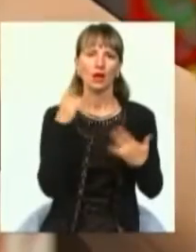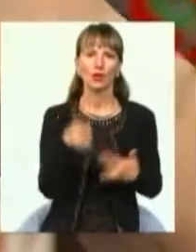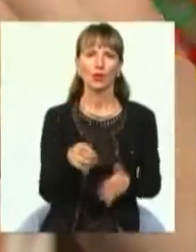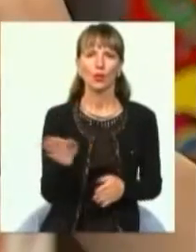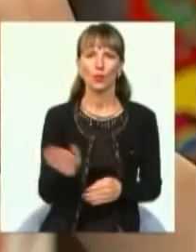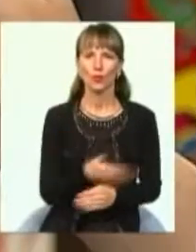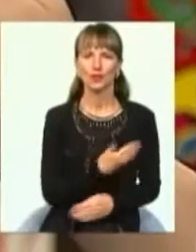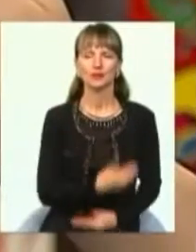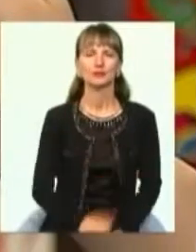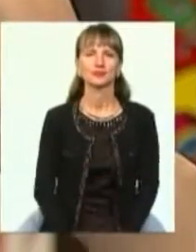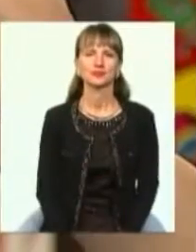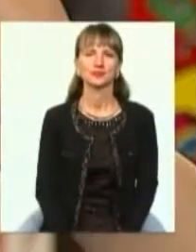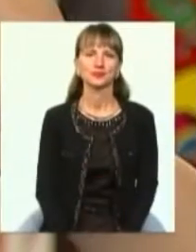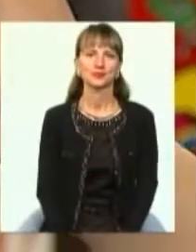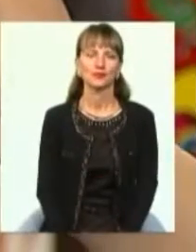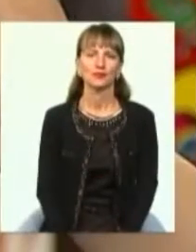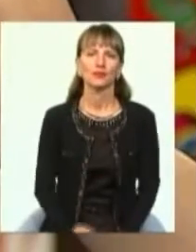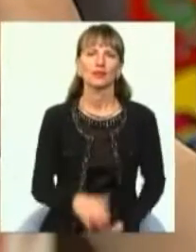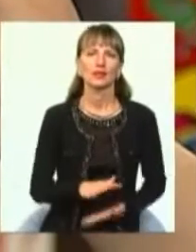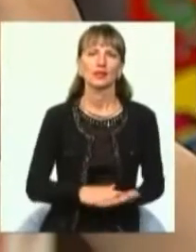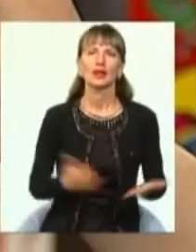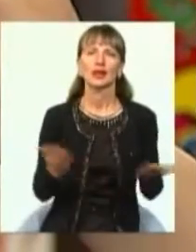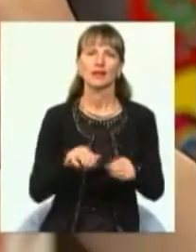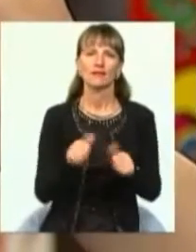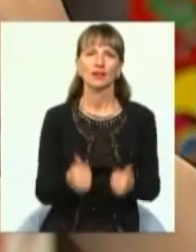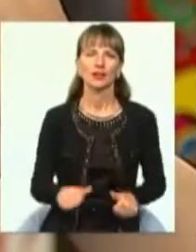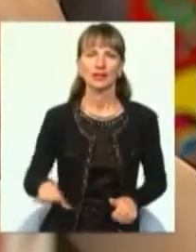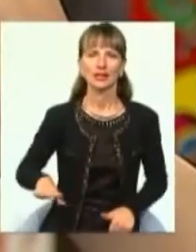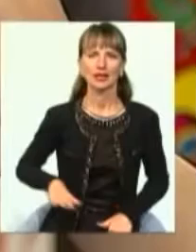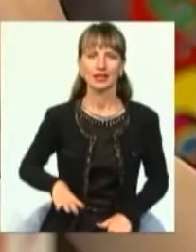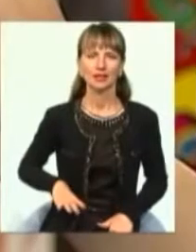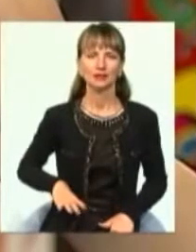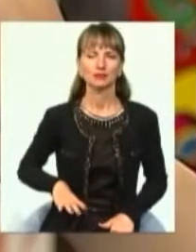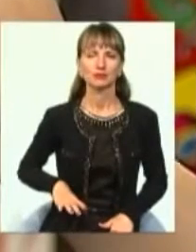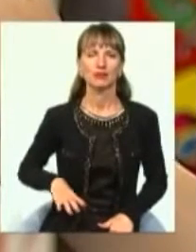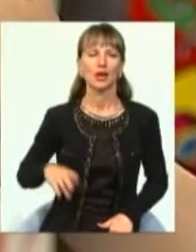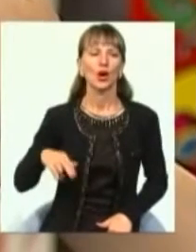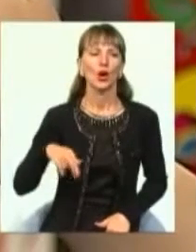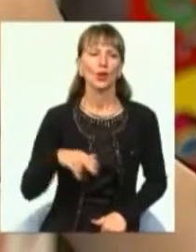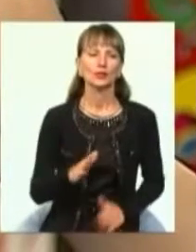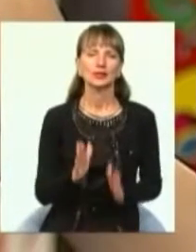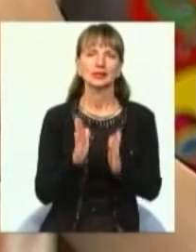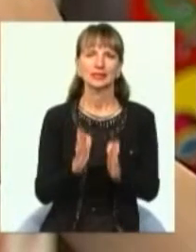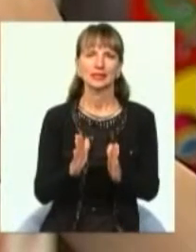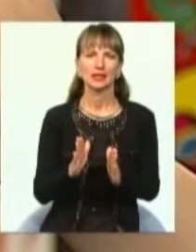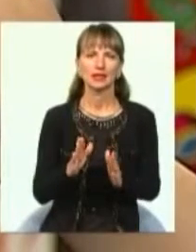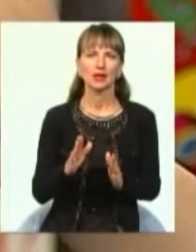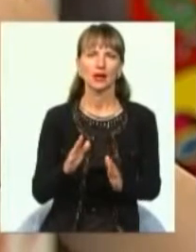вбити. Оп і оп. Далі наступна фігура у нас яка? Кінь. Кінь ходить тільки буковкою